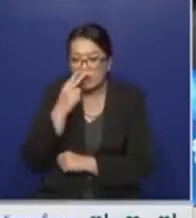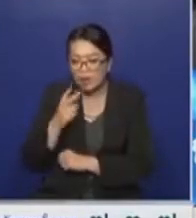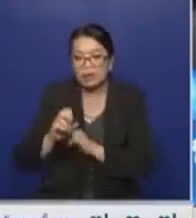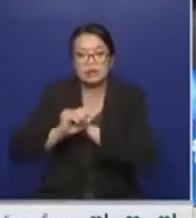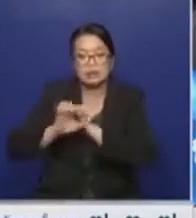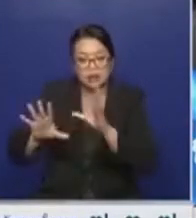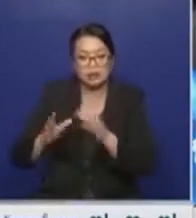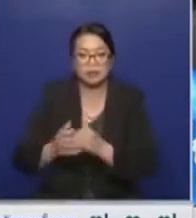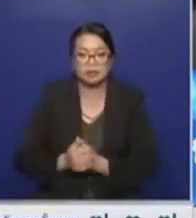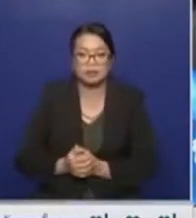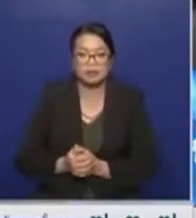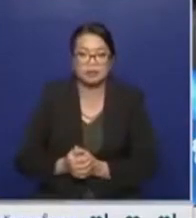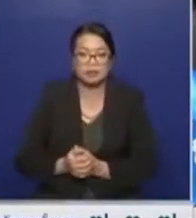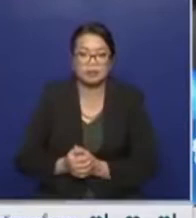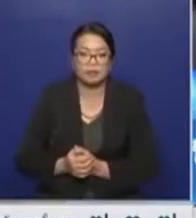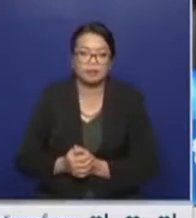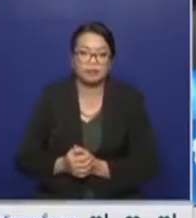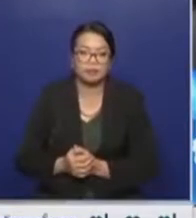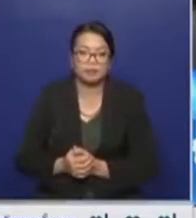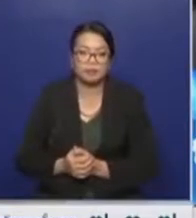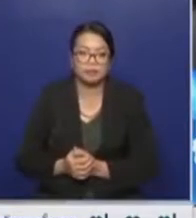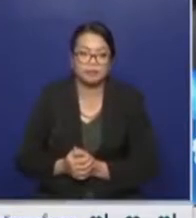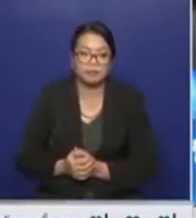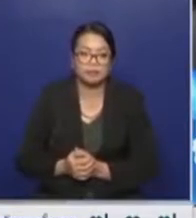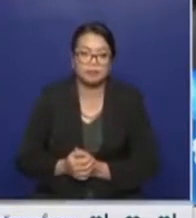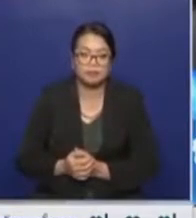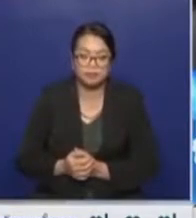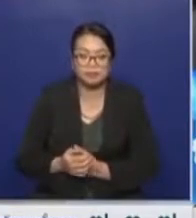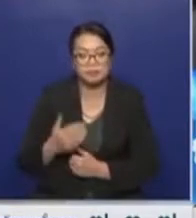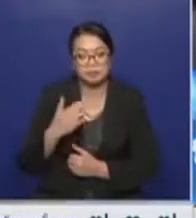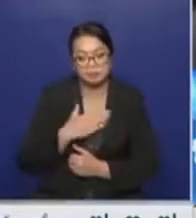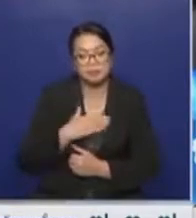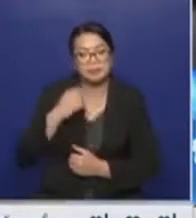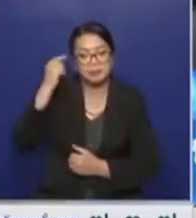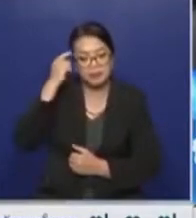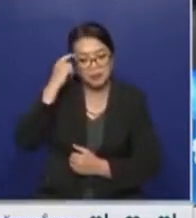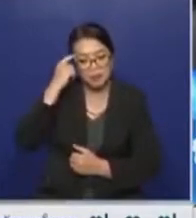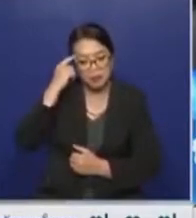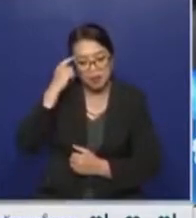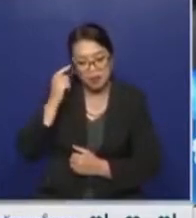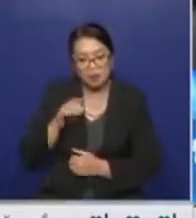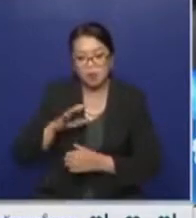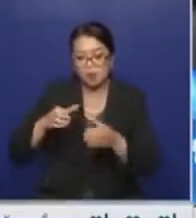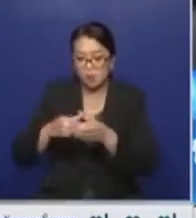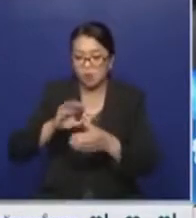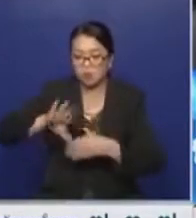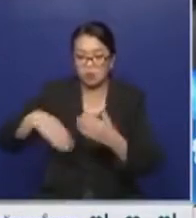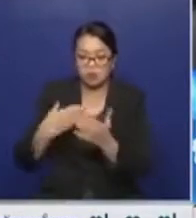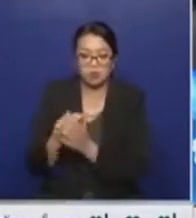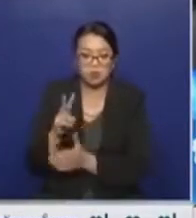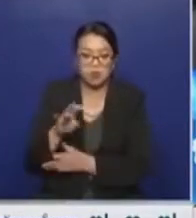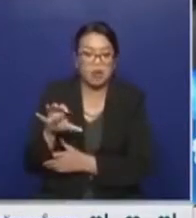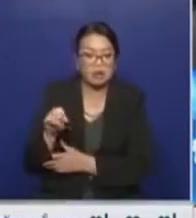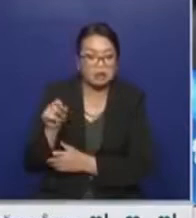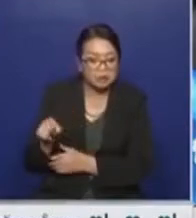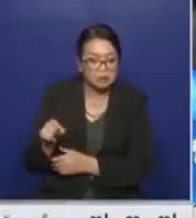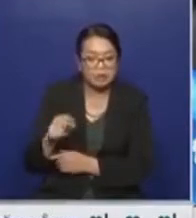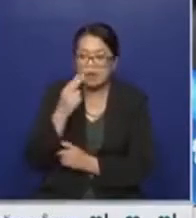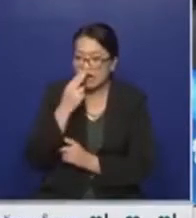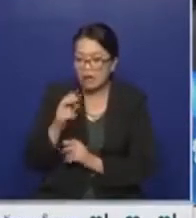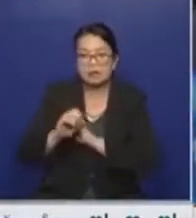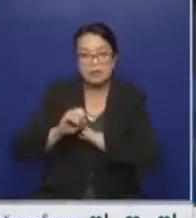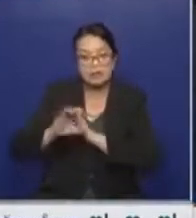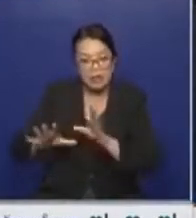านได้พิสูจน์แล้วค่ะท่านประธานว่าสิ่งที่ดิฉันคิดนั้นมันไม่จริงนะคะประจักษ์ชัดเจ